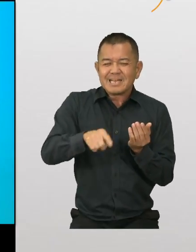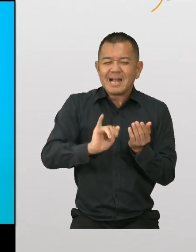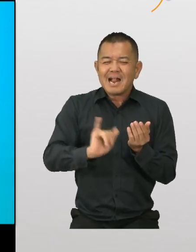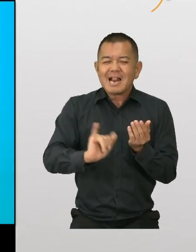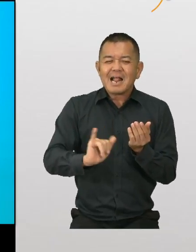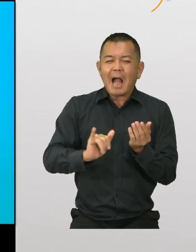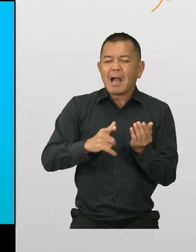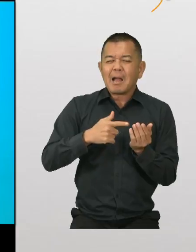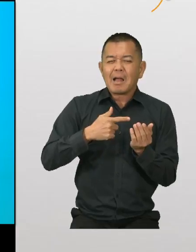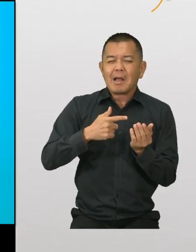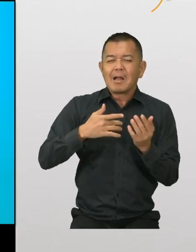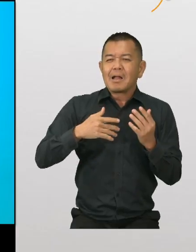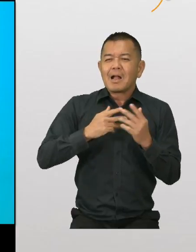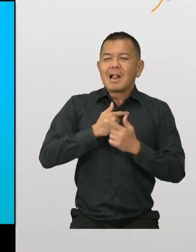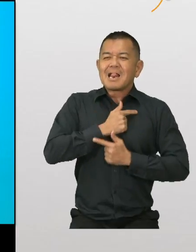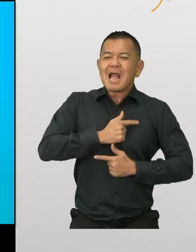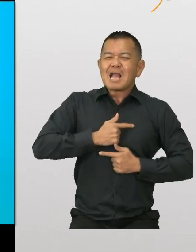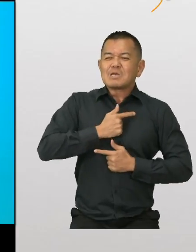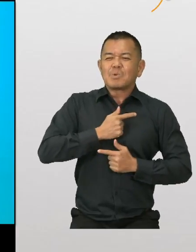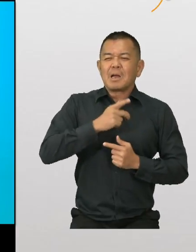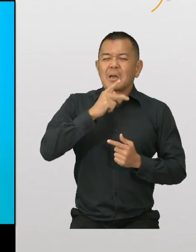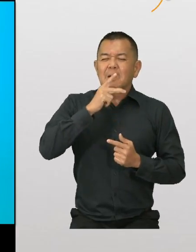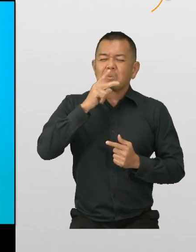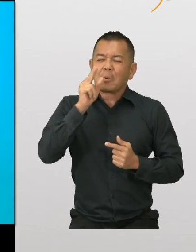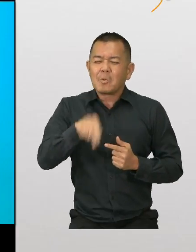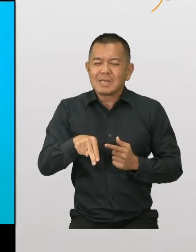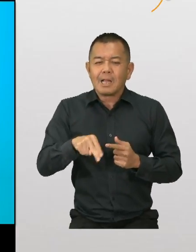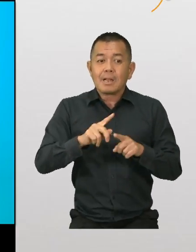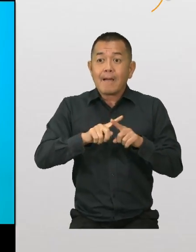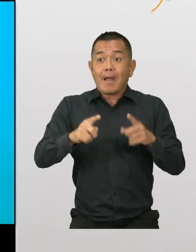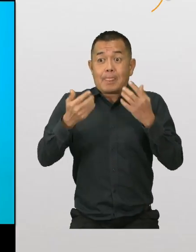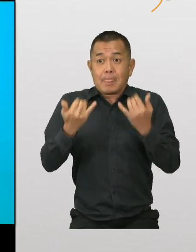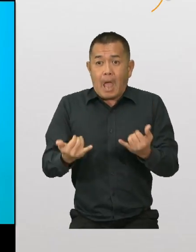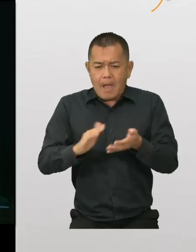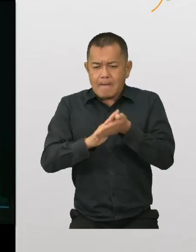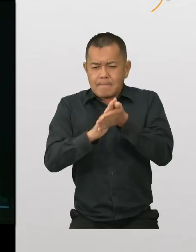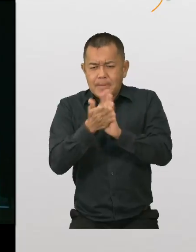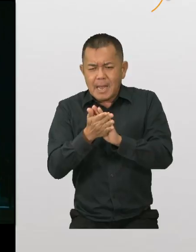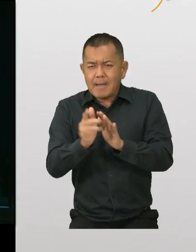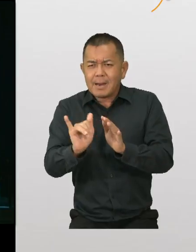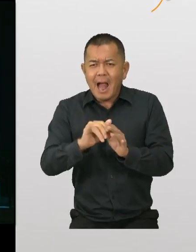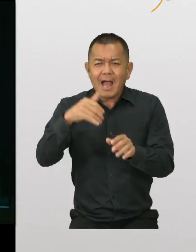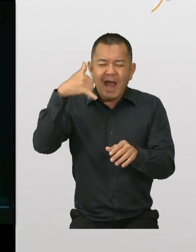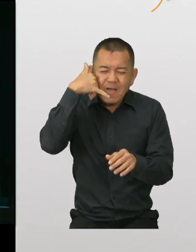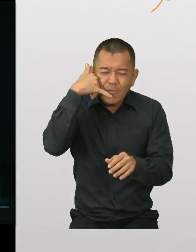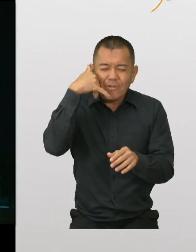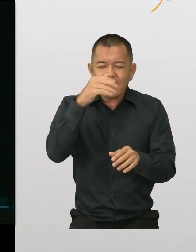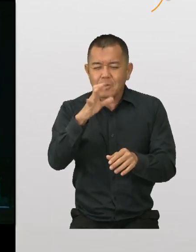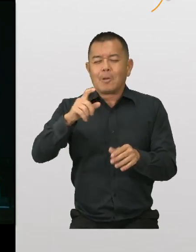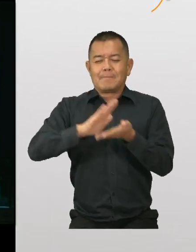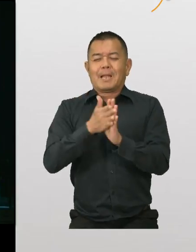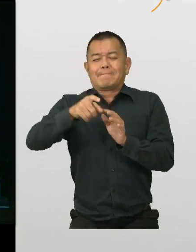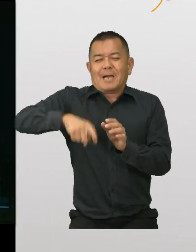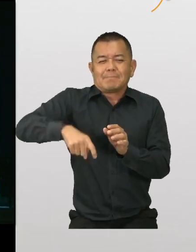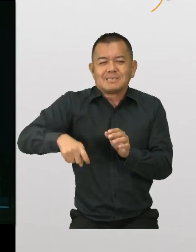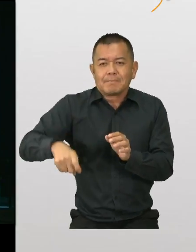like mobile phones, have now become daily 同时 necessities. 大家出外用餐的 People 次数 also 增 eat 加 out 了 more 休闲 and 娱